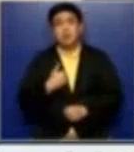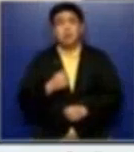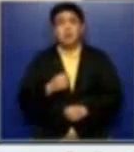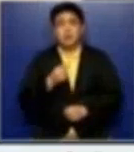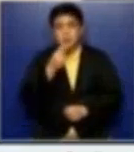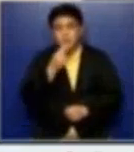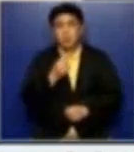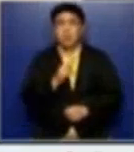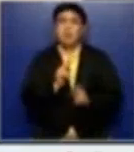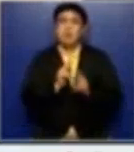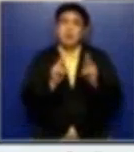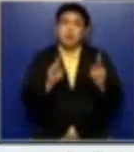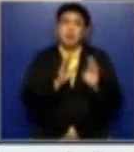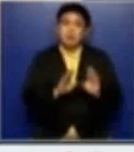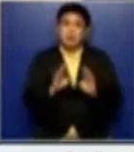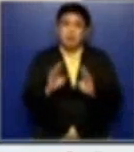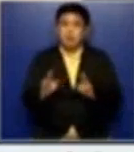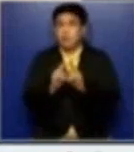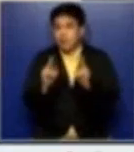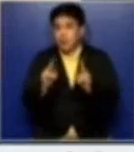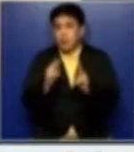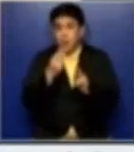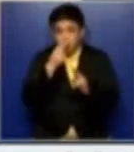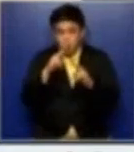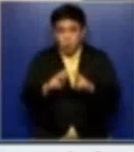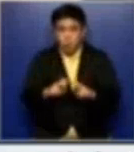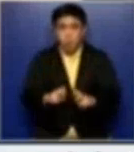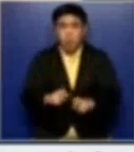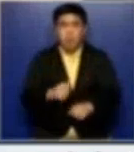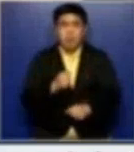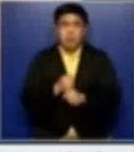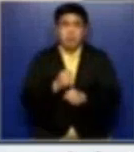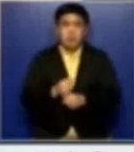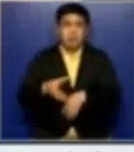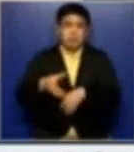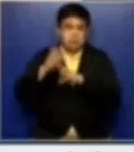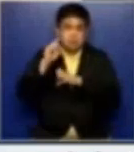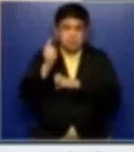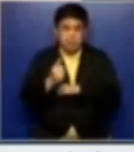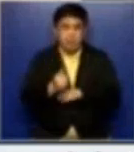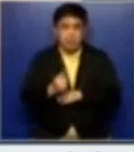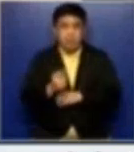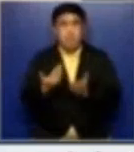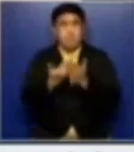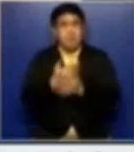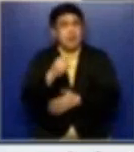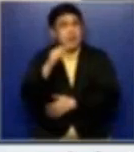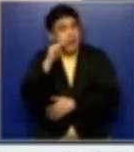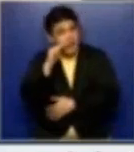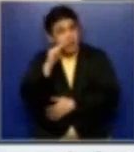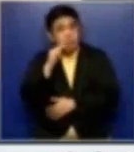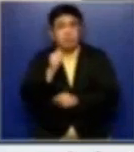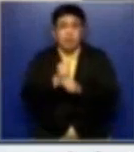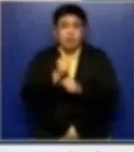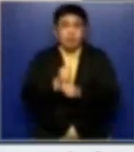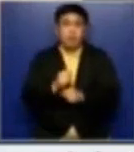กรรมาธิการนะใครเป็นการมาธิการช่วยดูหน่อยไอ้รีไซคลิ่งนี่ขอที่จะรีไซคลิ่งมาเป็นน้ำได้ไหมขอมาเป็นอุปก